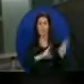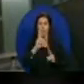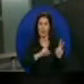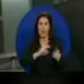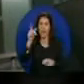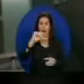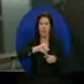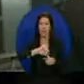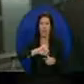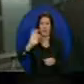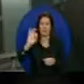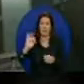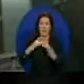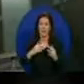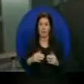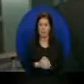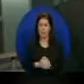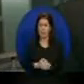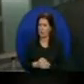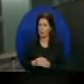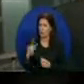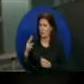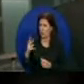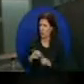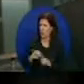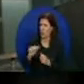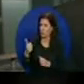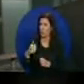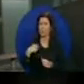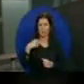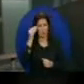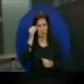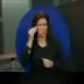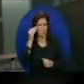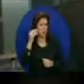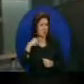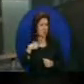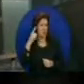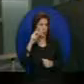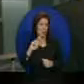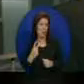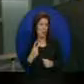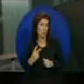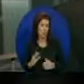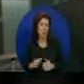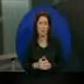טריפולי לבנון. השנייה או ראשונה? אני דעתי השנייה, ואם אני זוכר נכון, יכול להיות שלא מדייק כאן, ו...